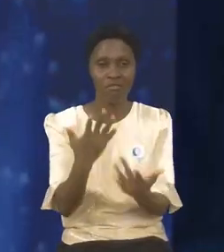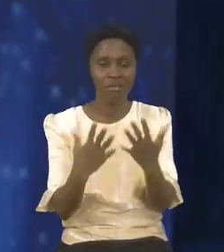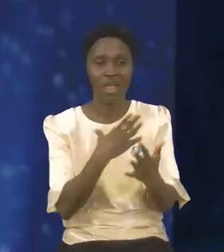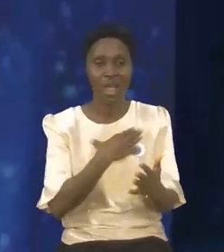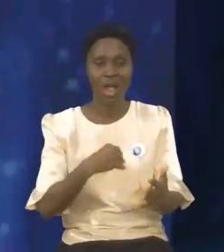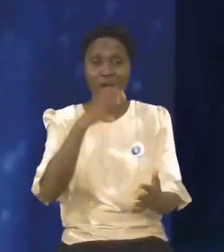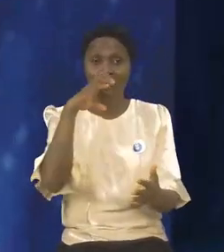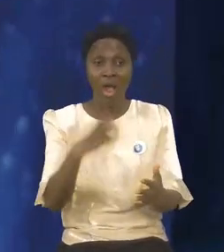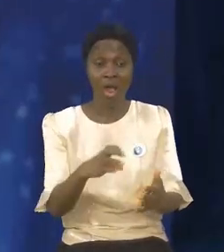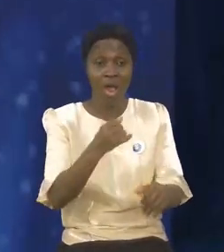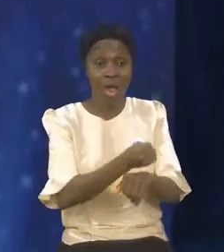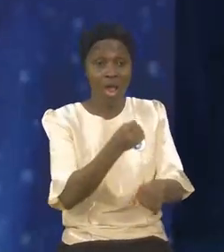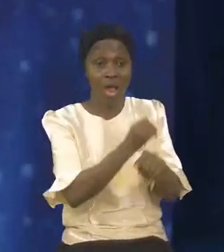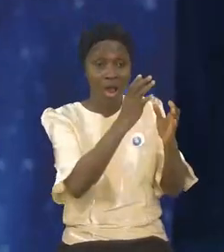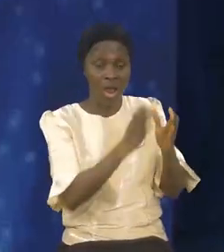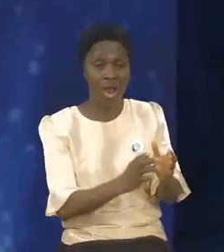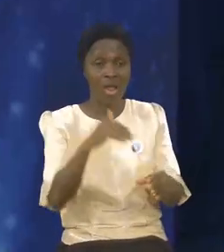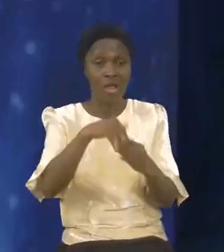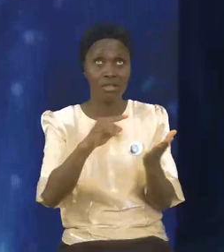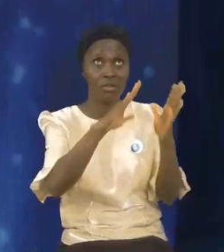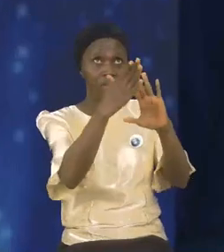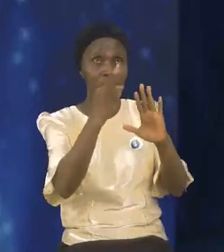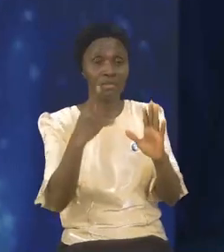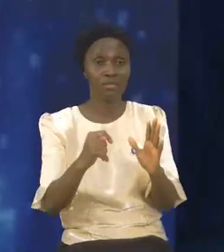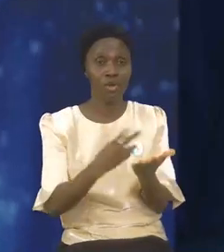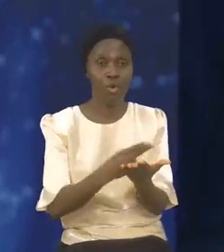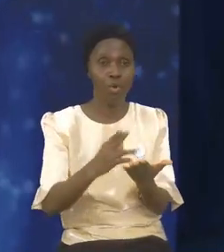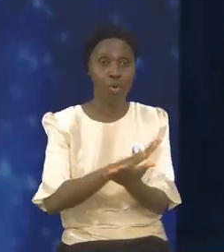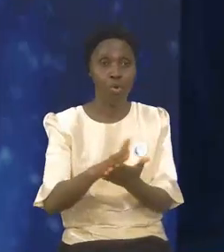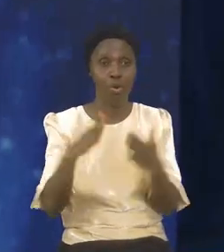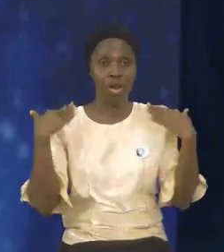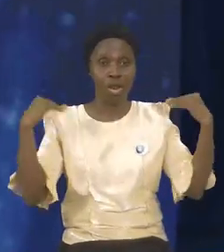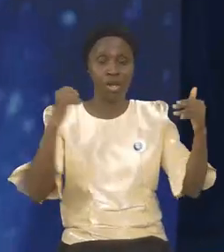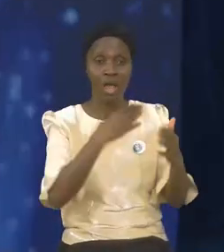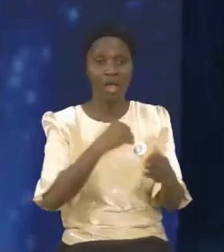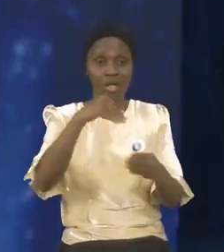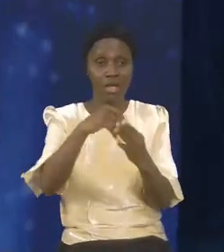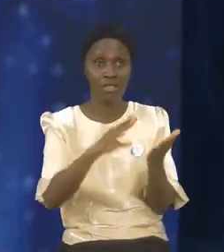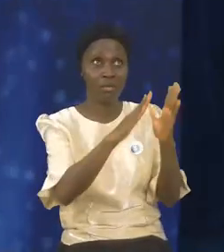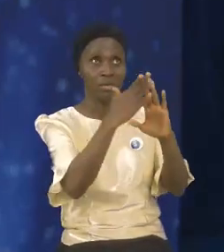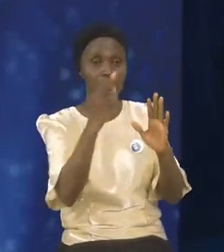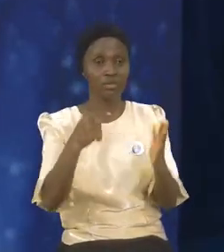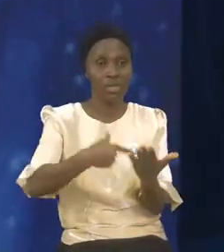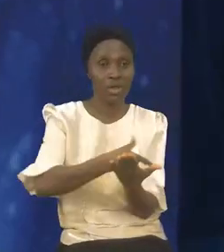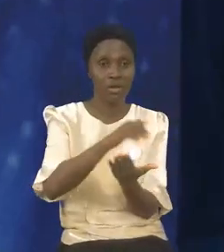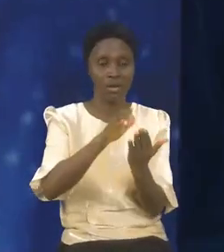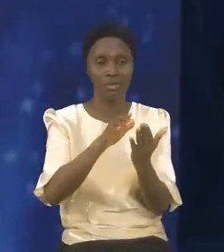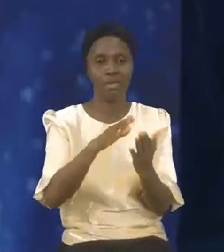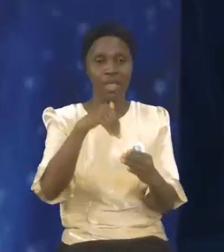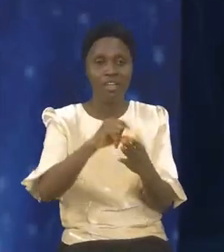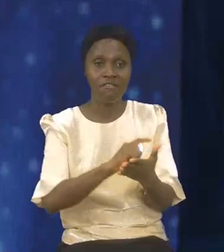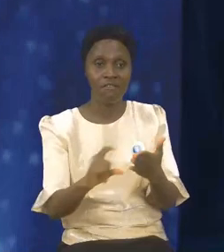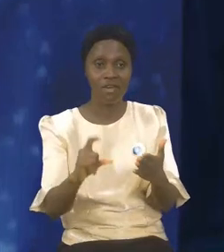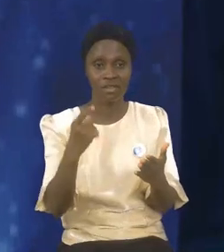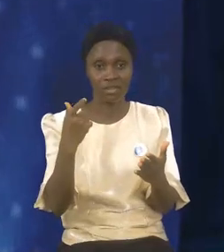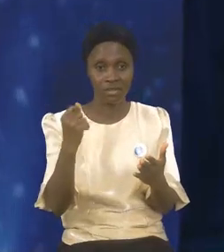il sera tourmenté dans le feu et le soufre devant les saints anges et devant l'agneau. Le